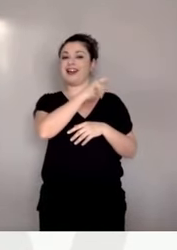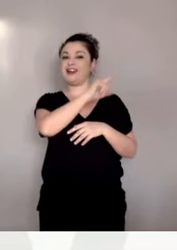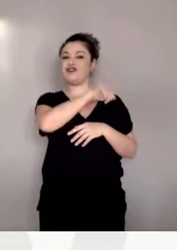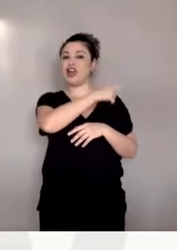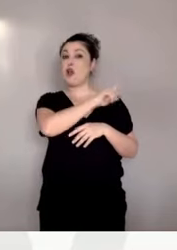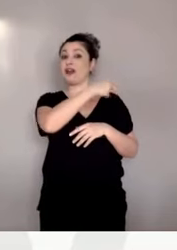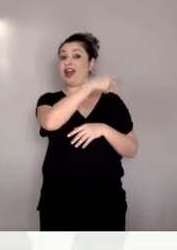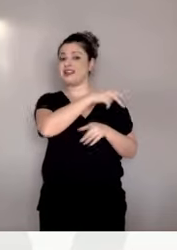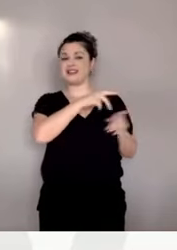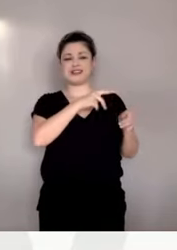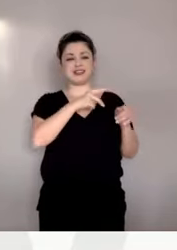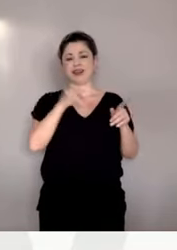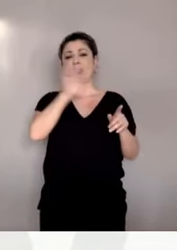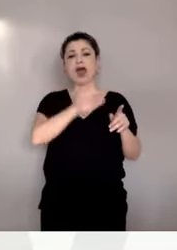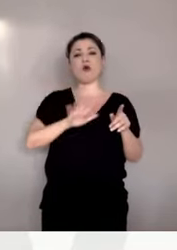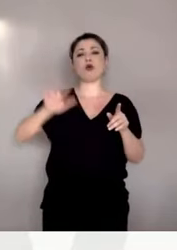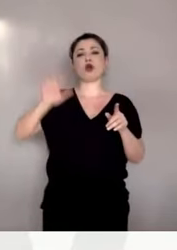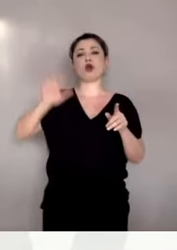viventi europei